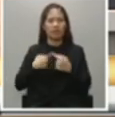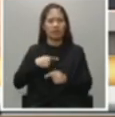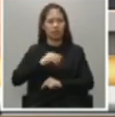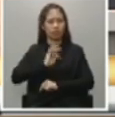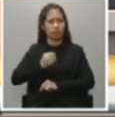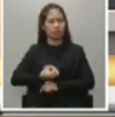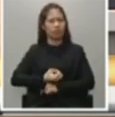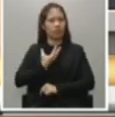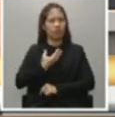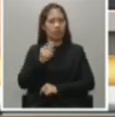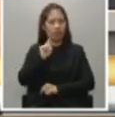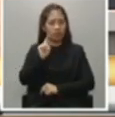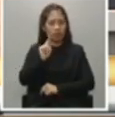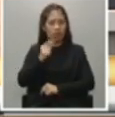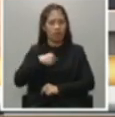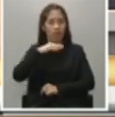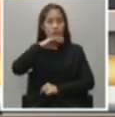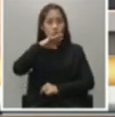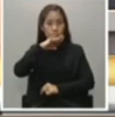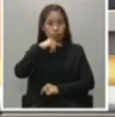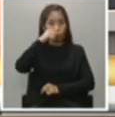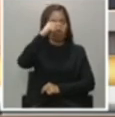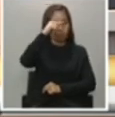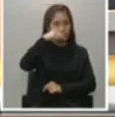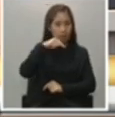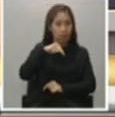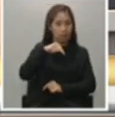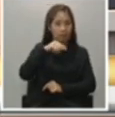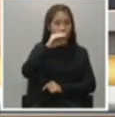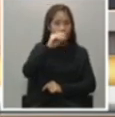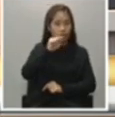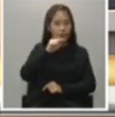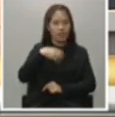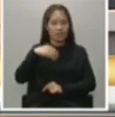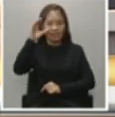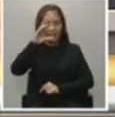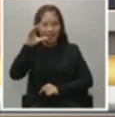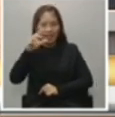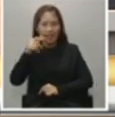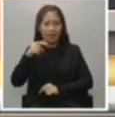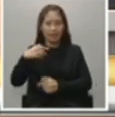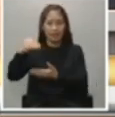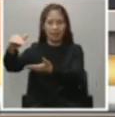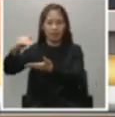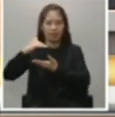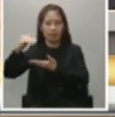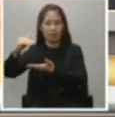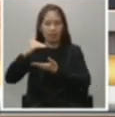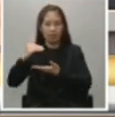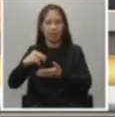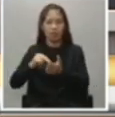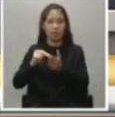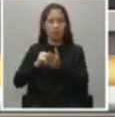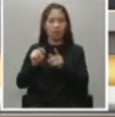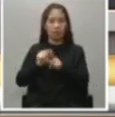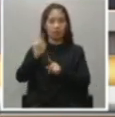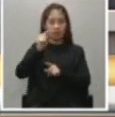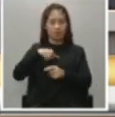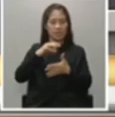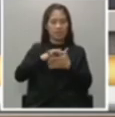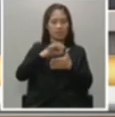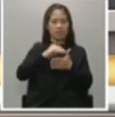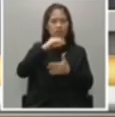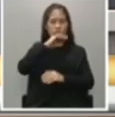ใจก็คือหมูที่ไทยไปรับปากว่าจะหาทางเพื่อให้สหรัฐนำเข้านั้นคือหมูที่มีสารแบล็กโดพามีน